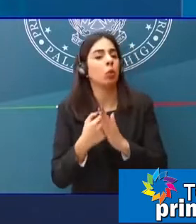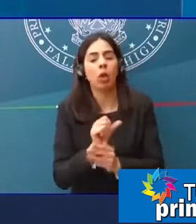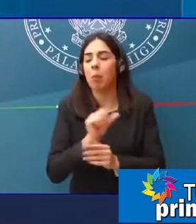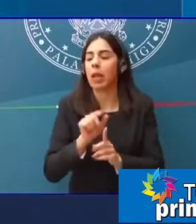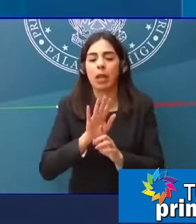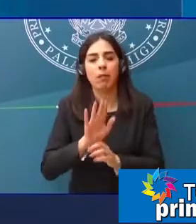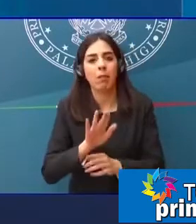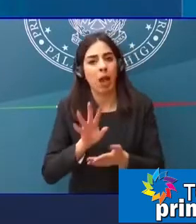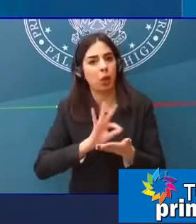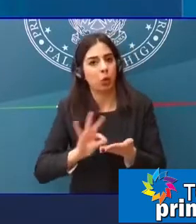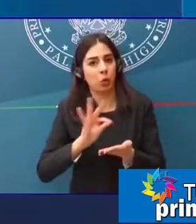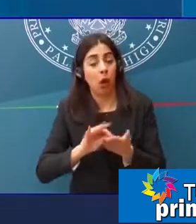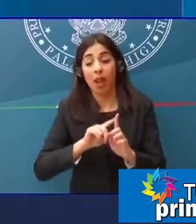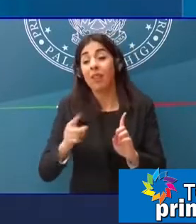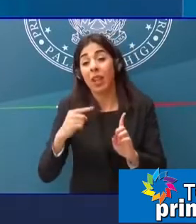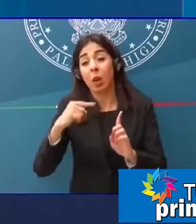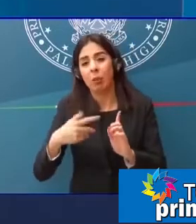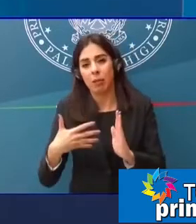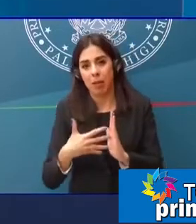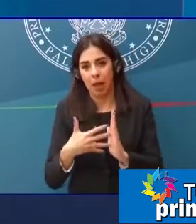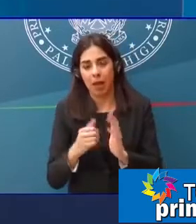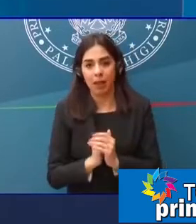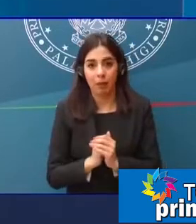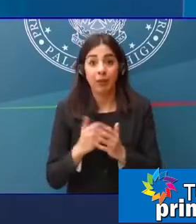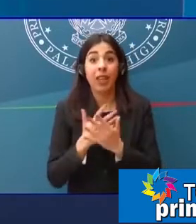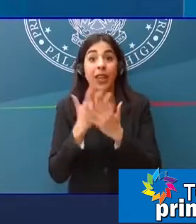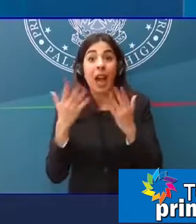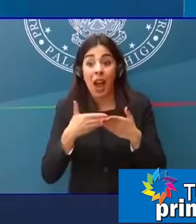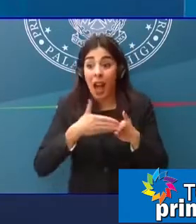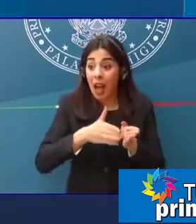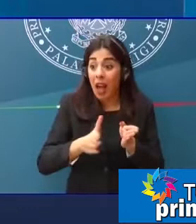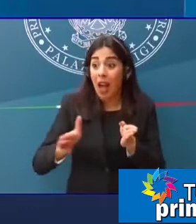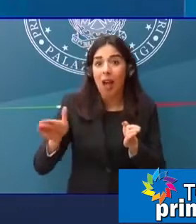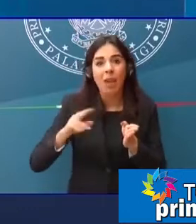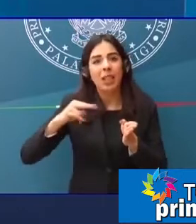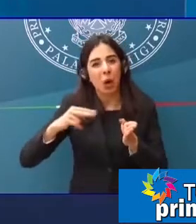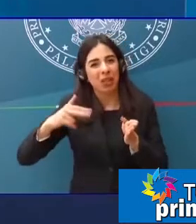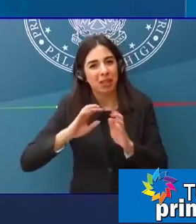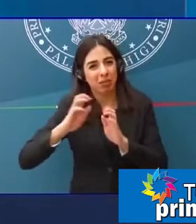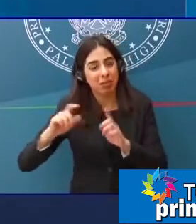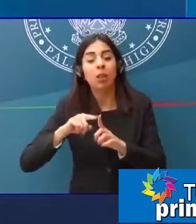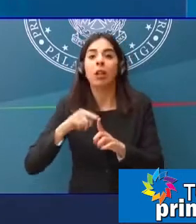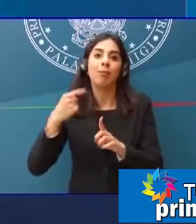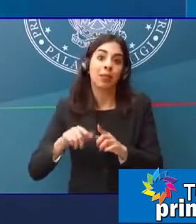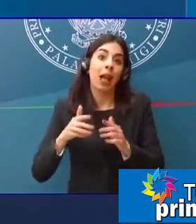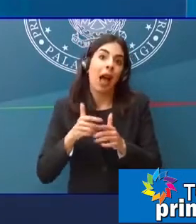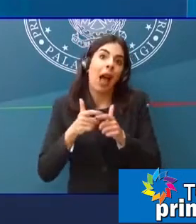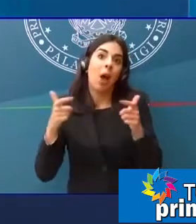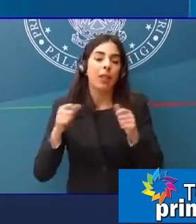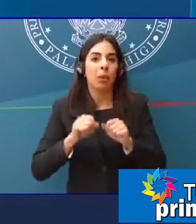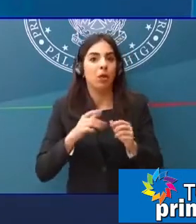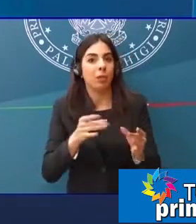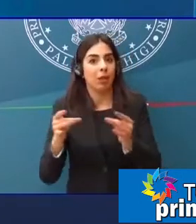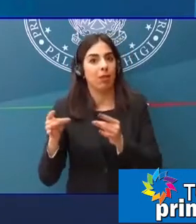media. Aprire ulteriormente aumenta le forme di contagio, perché ciò che, dunque, nel frattempo, devo anche dire, è